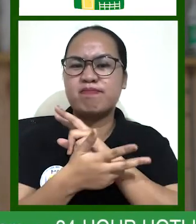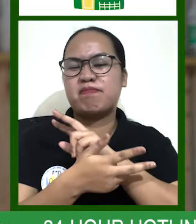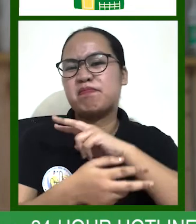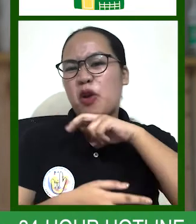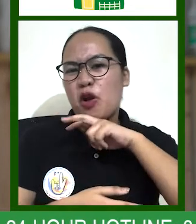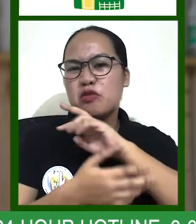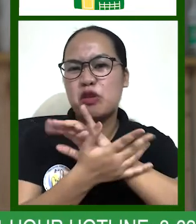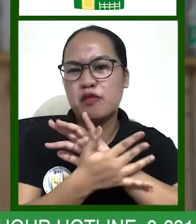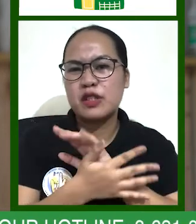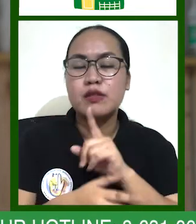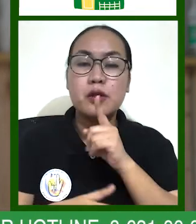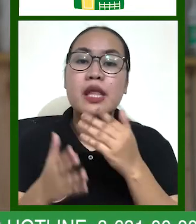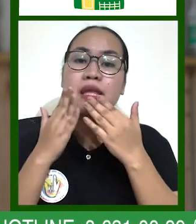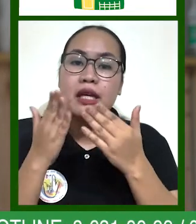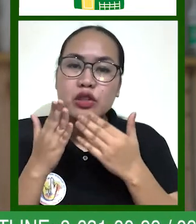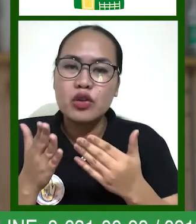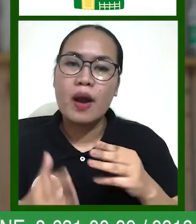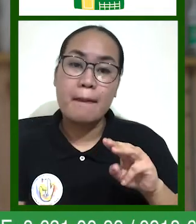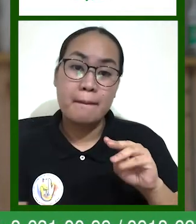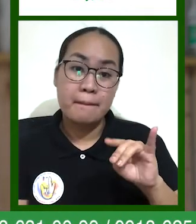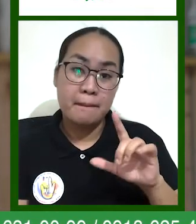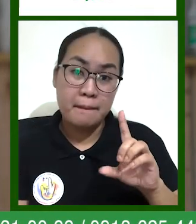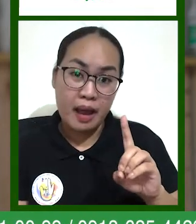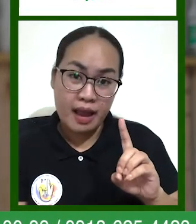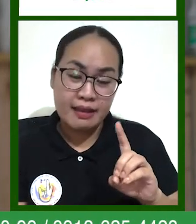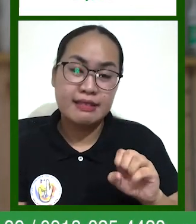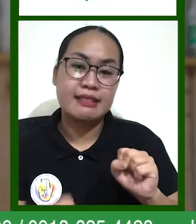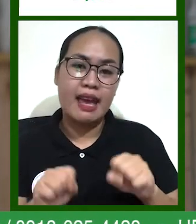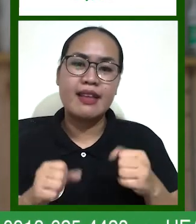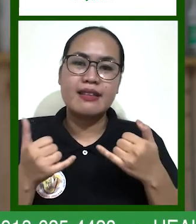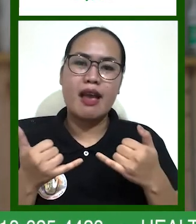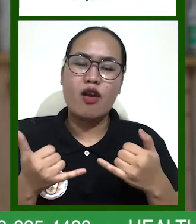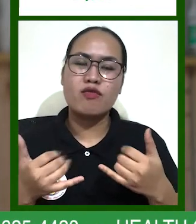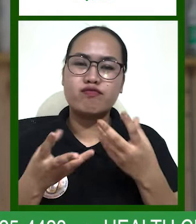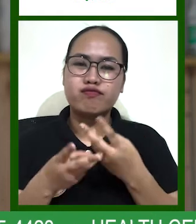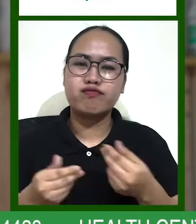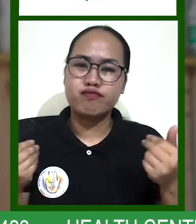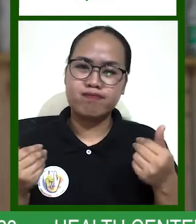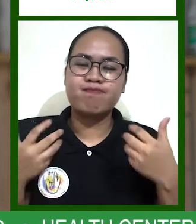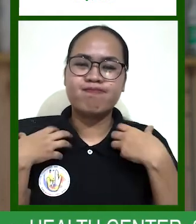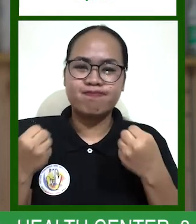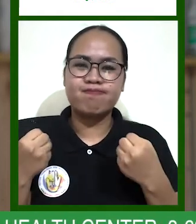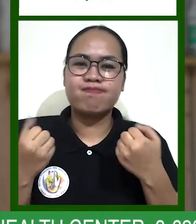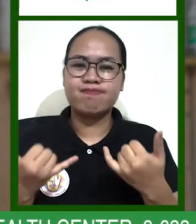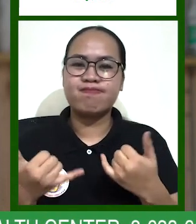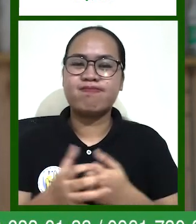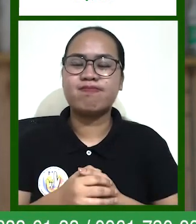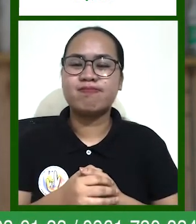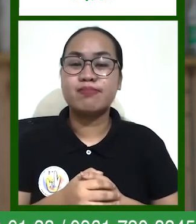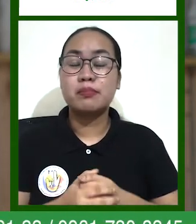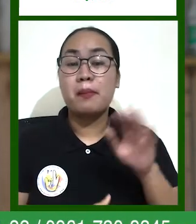mild lamang naman po, parang tinangkaso lang at naka-recover na rin naman po. So sa akin po mga barangay,